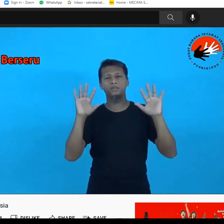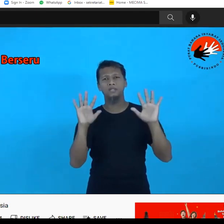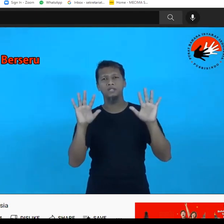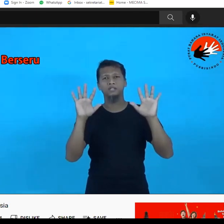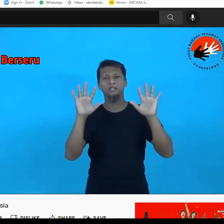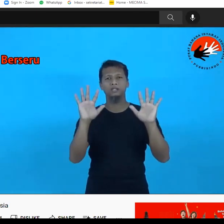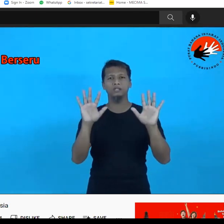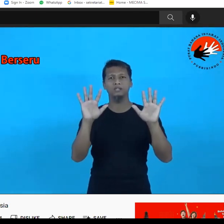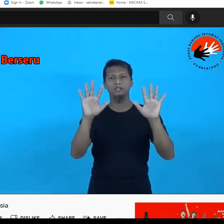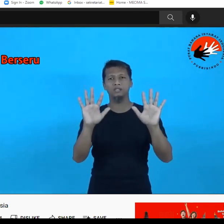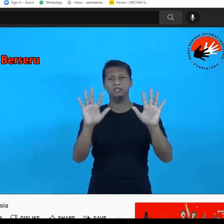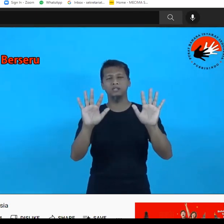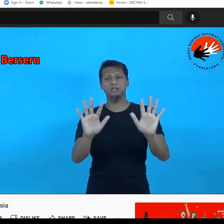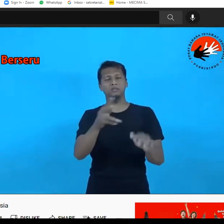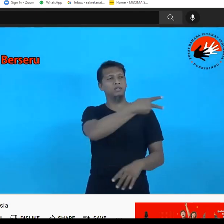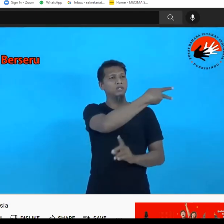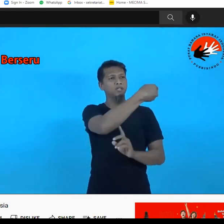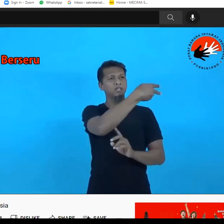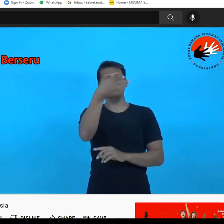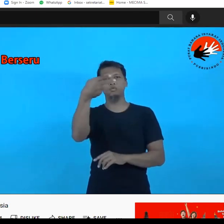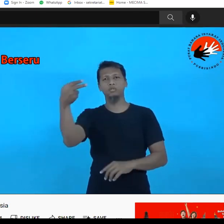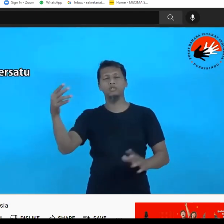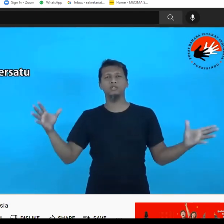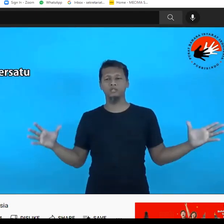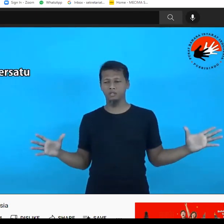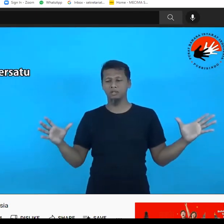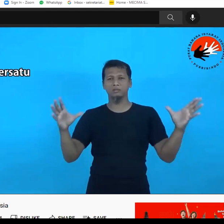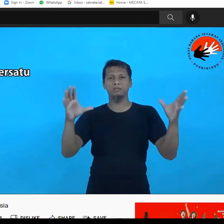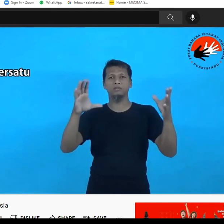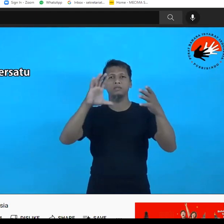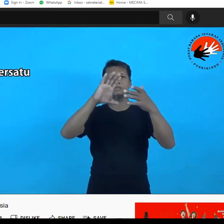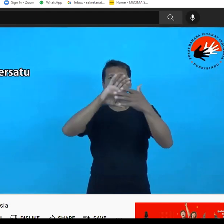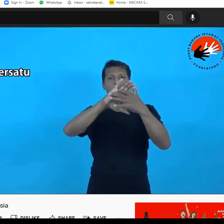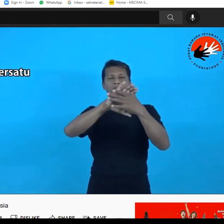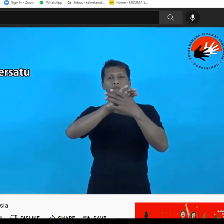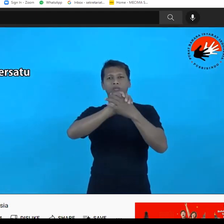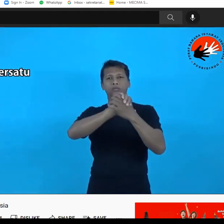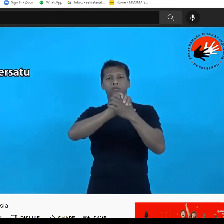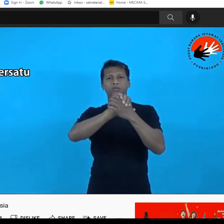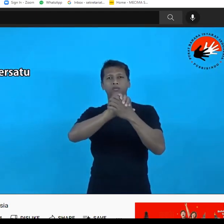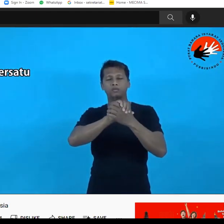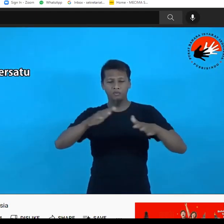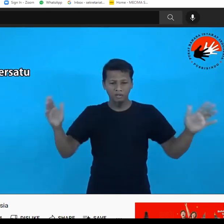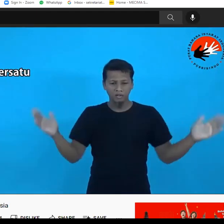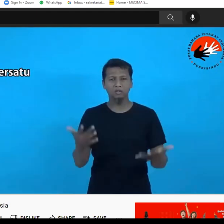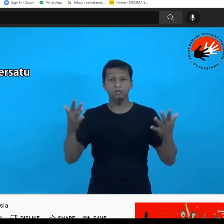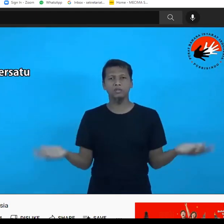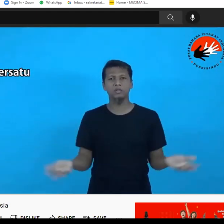menghilang kita aku sedikit bersabar